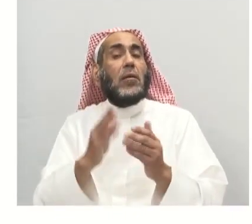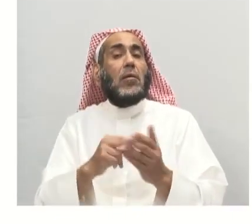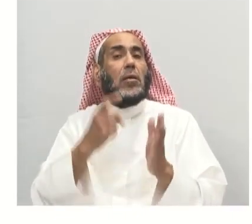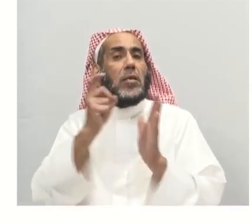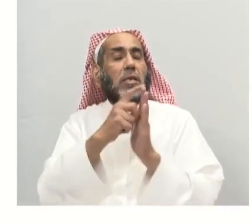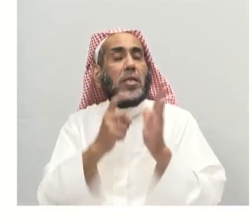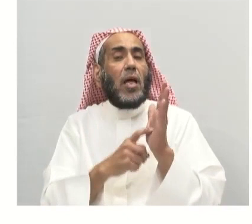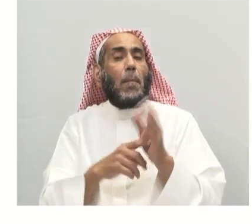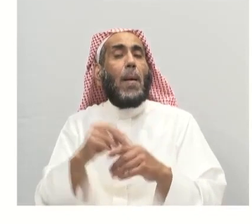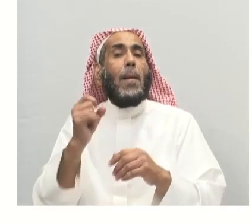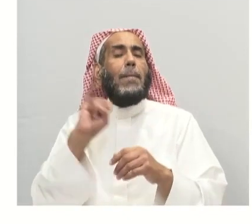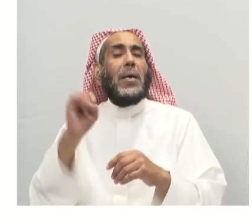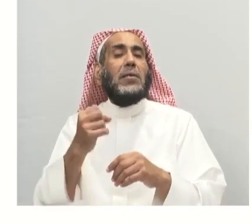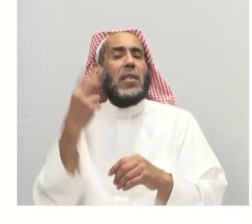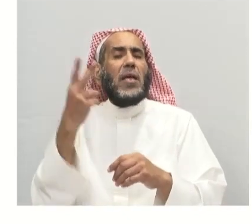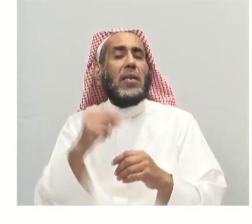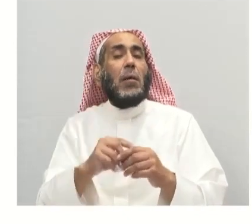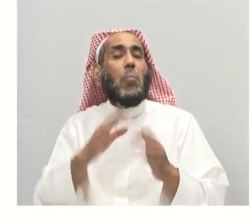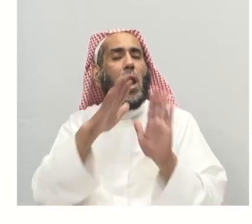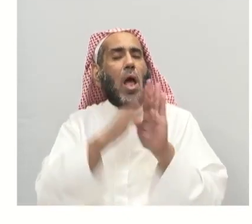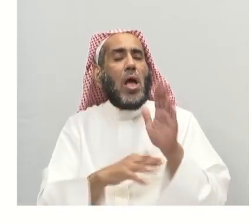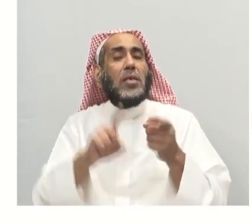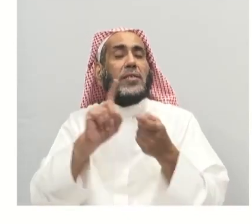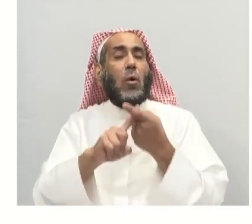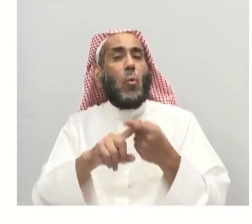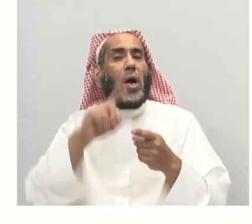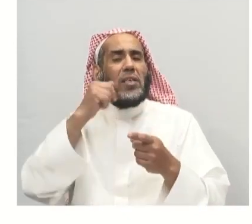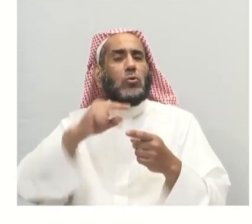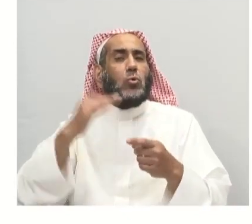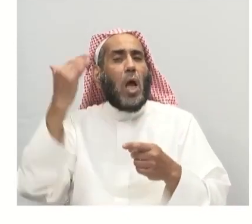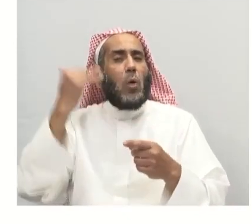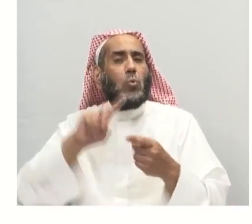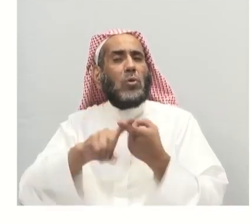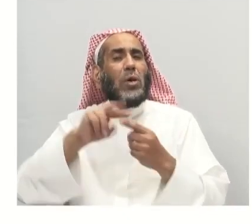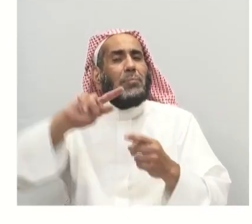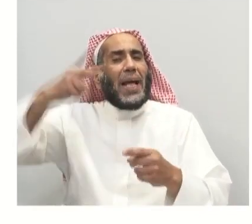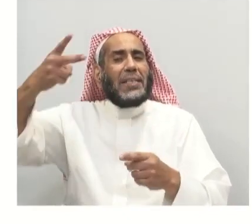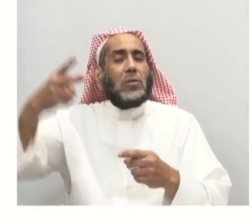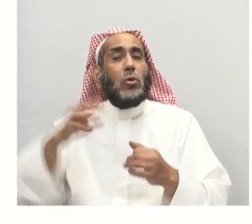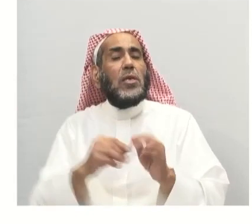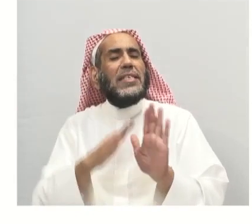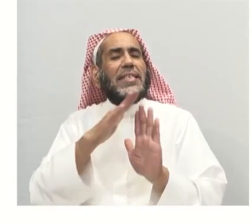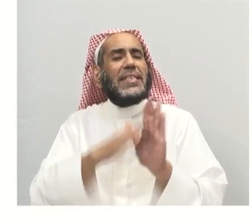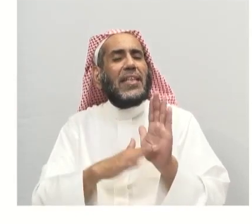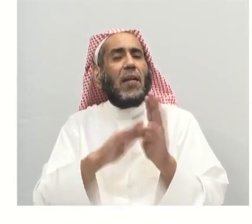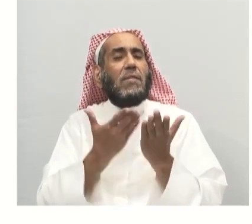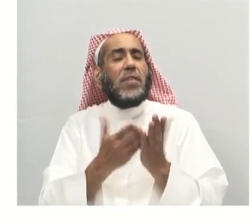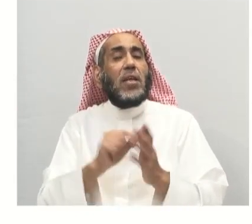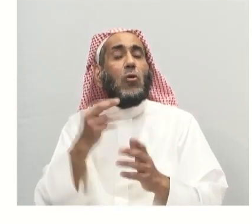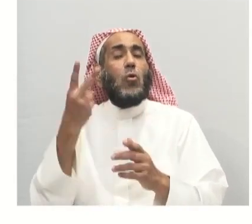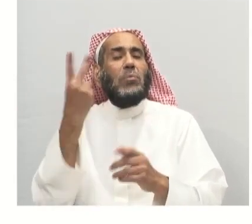في او ماده ثانيه من لائحه زواج السعودي بغير سعوديه والسعوديه بغير سعودي وقد صدر ذلك في يوم